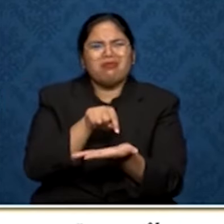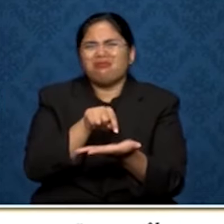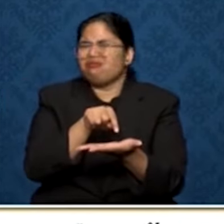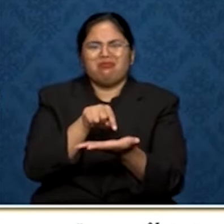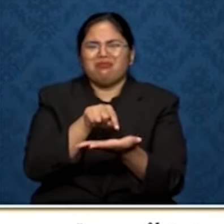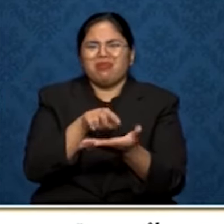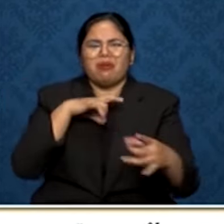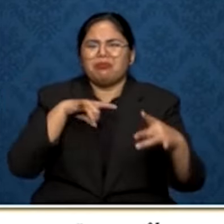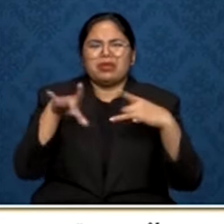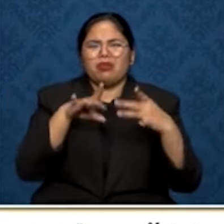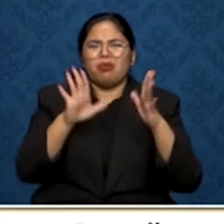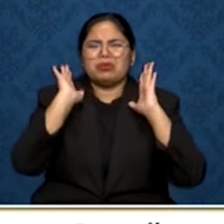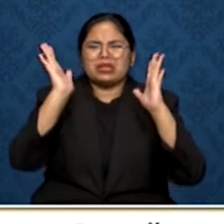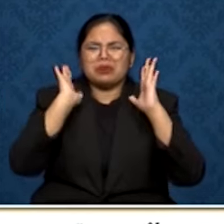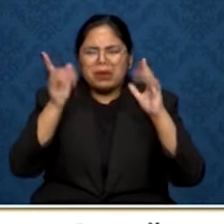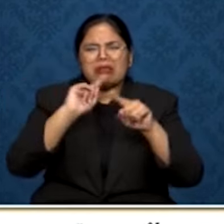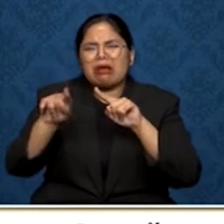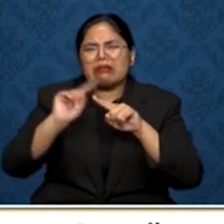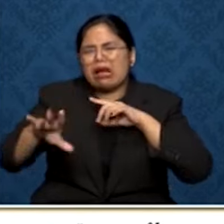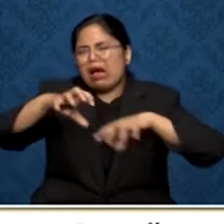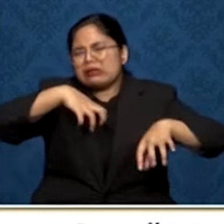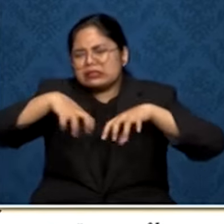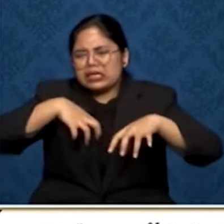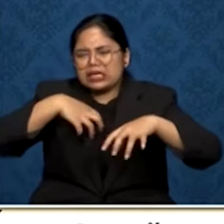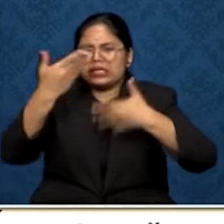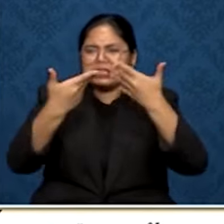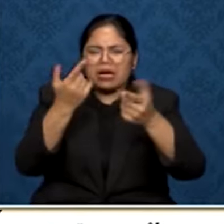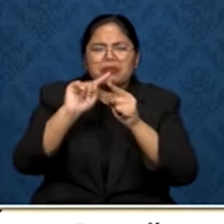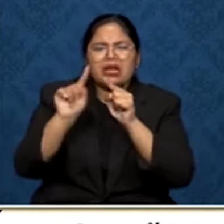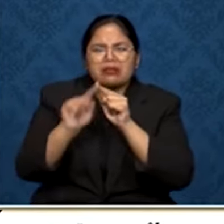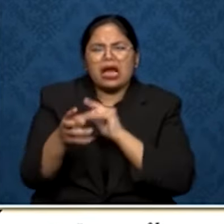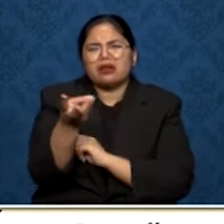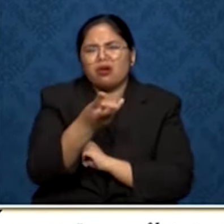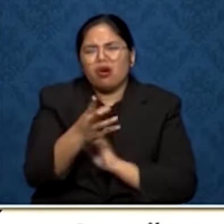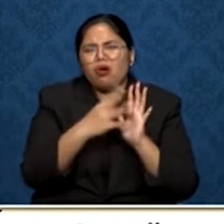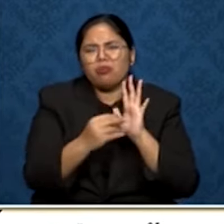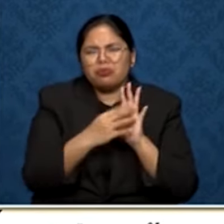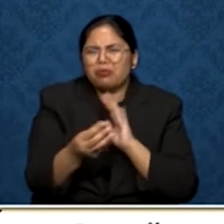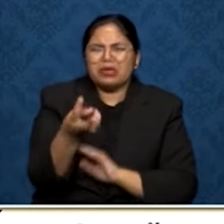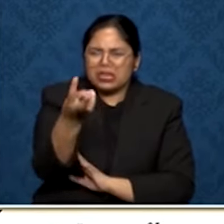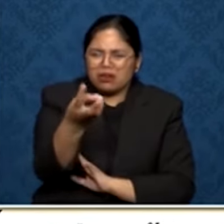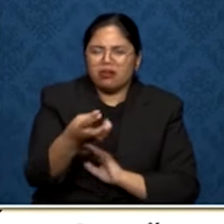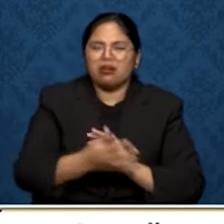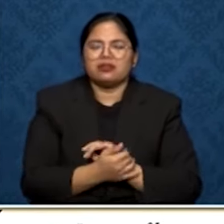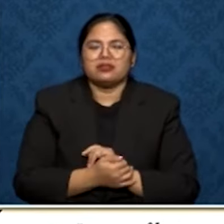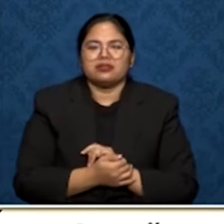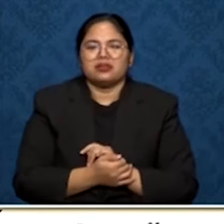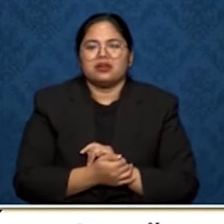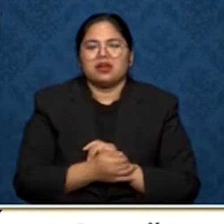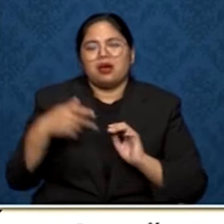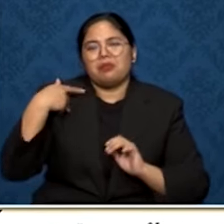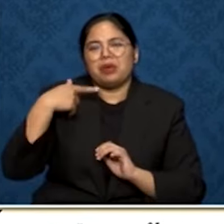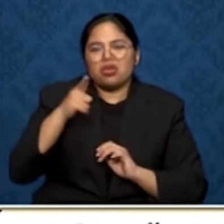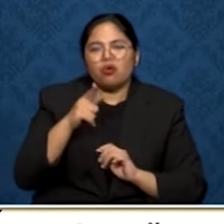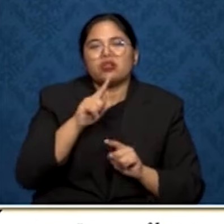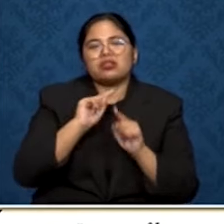เวนต์ ประชาิสมพาเยอะอบรมมแ่ 16% เทานั้นเองและอาจมีหลประโยช์ครั ส